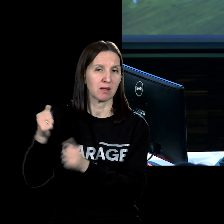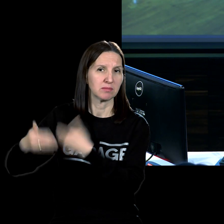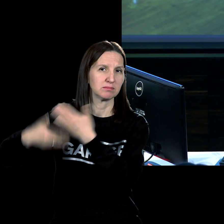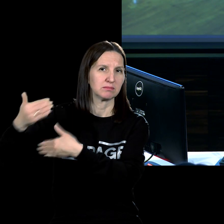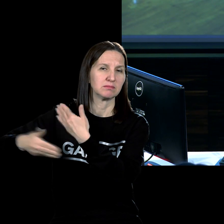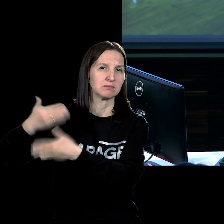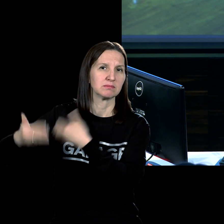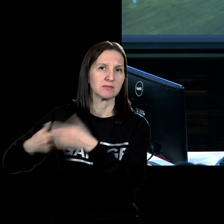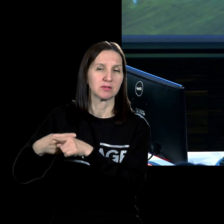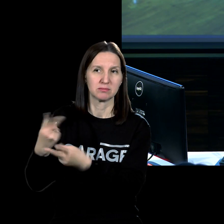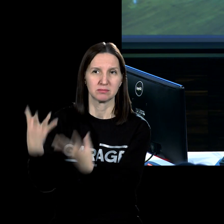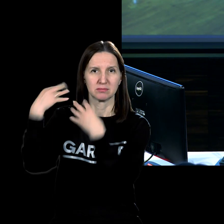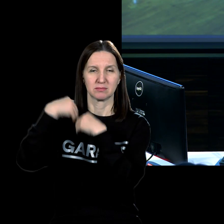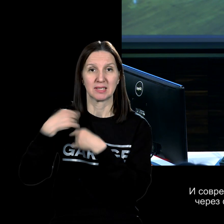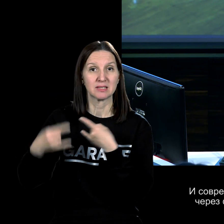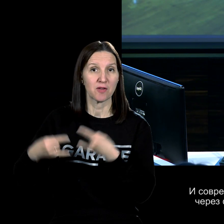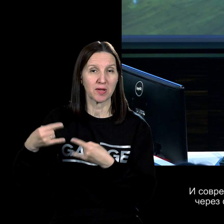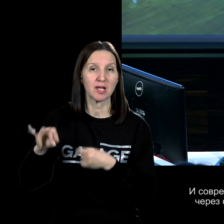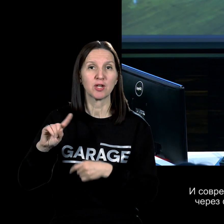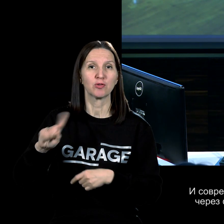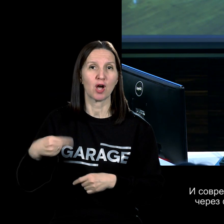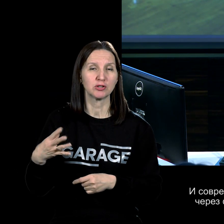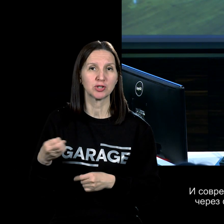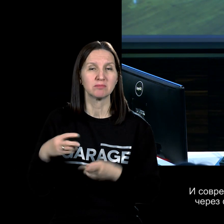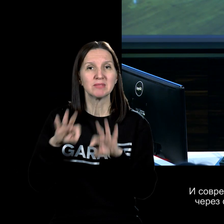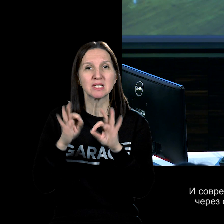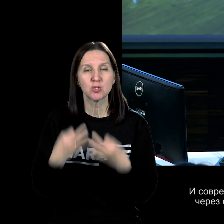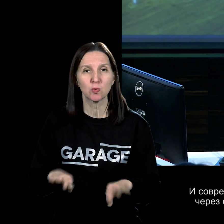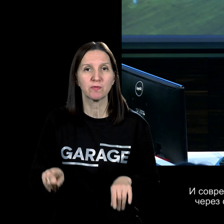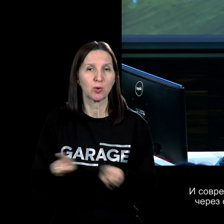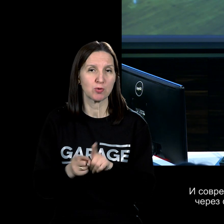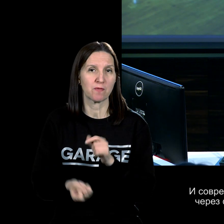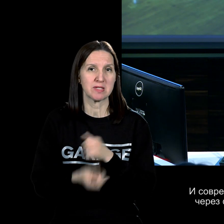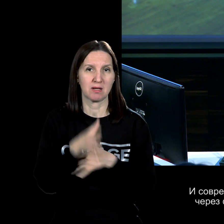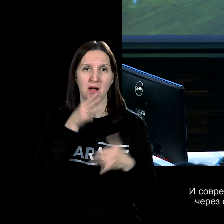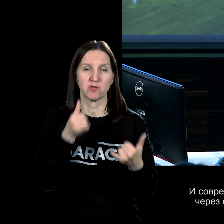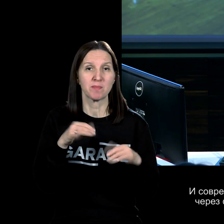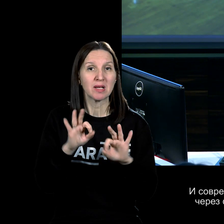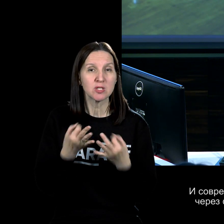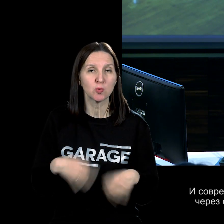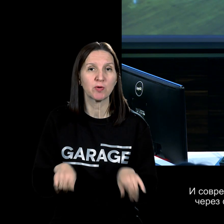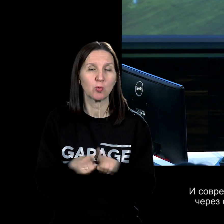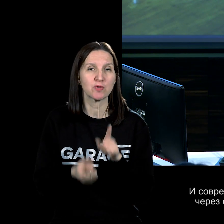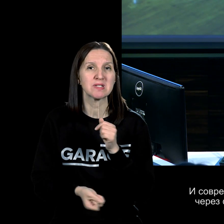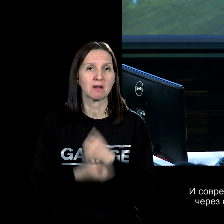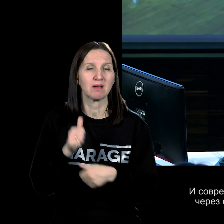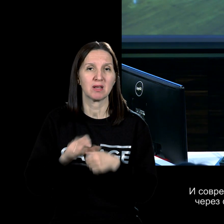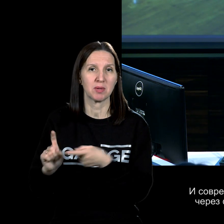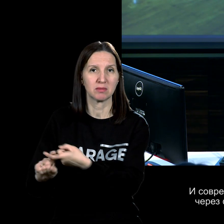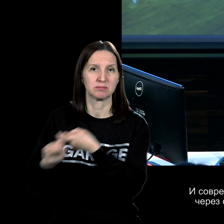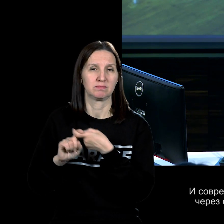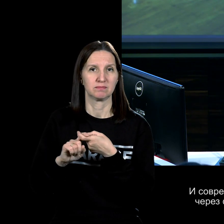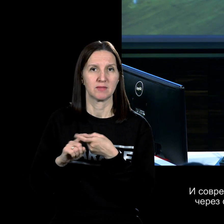образов, который через тебя течет. И даже и искусство, которое тоже возникает, современное искусство, которое тоже возникает прежде всего